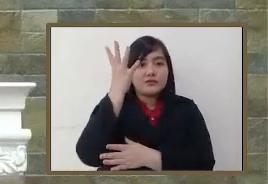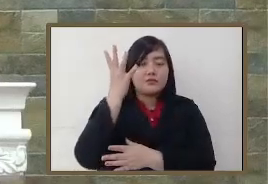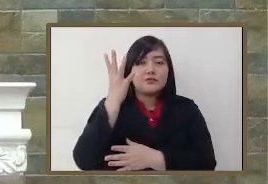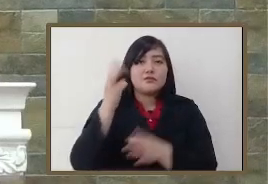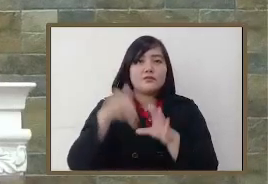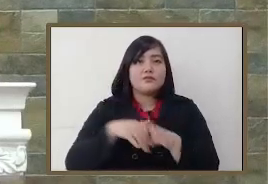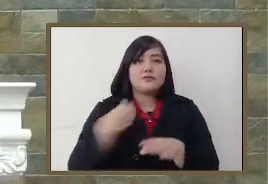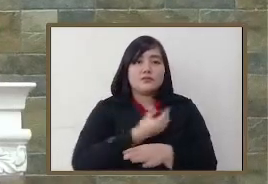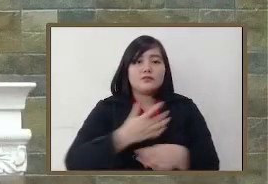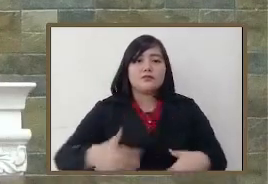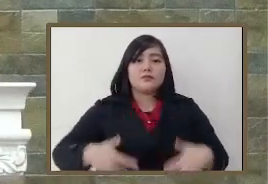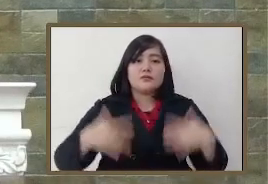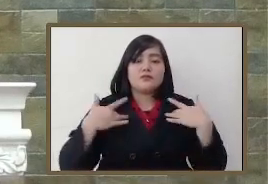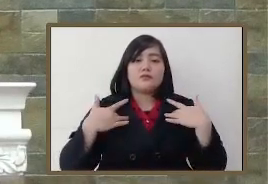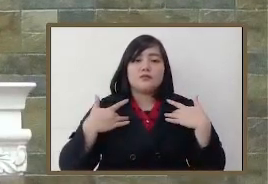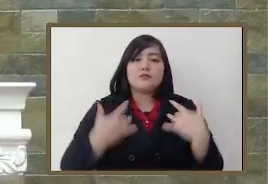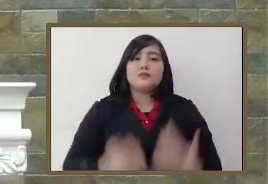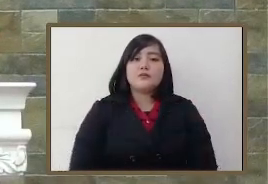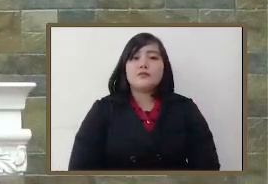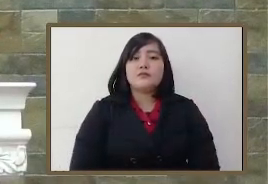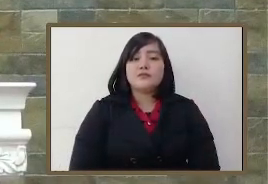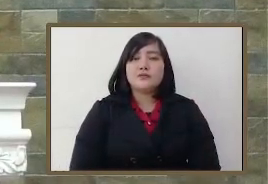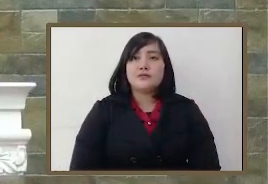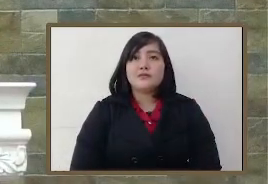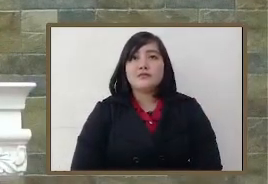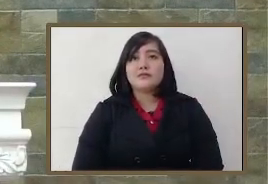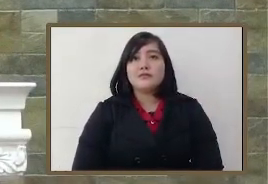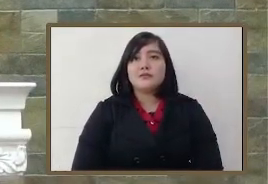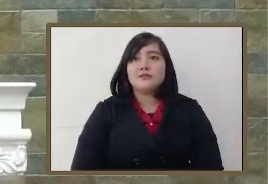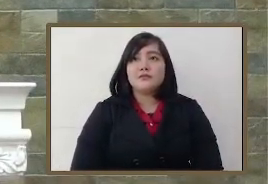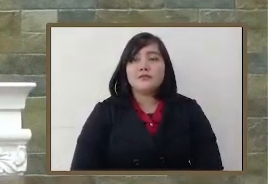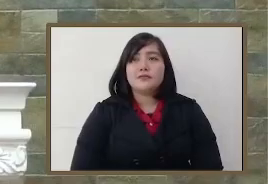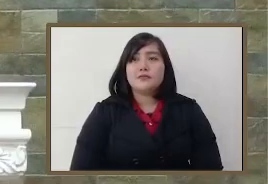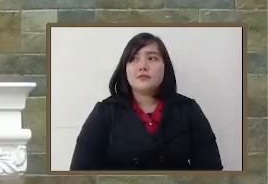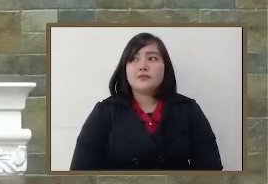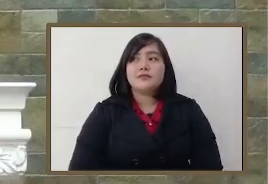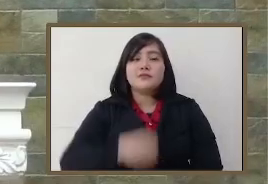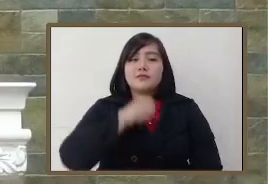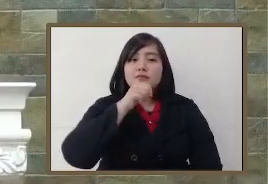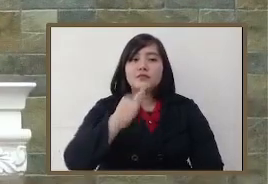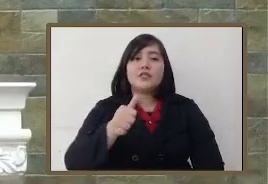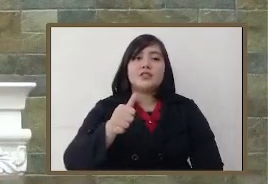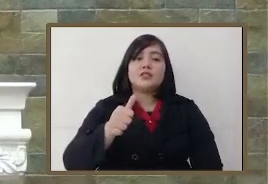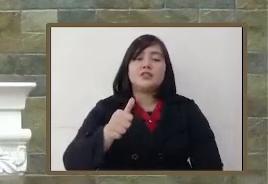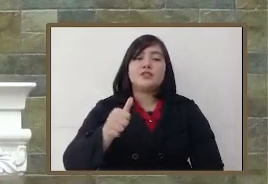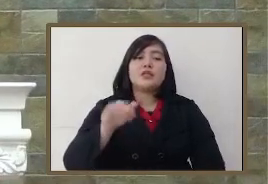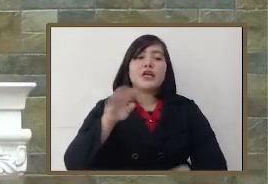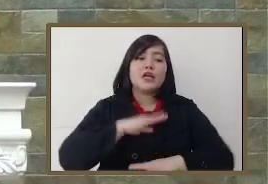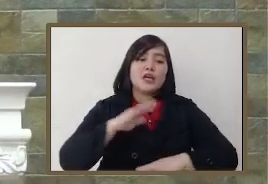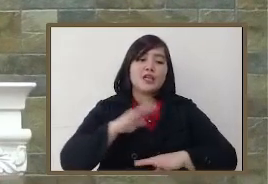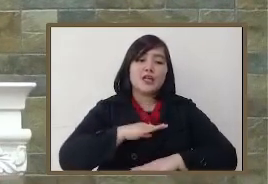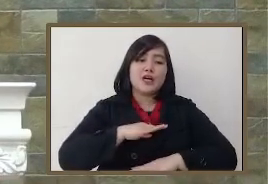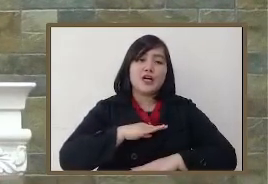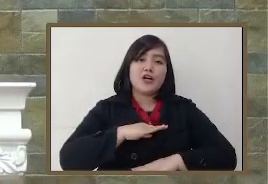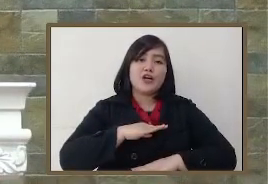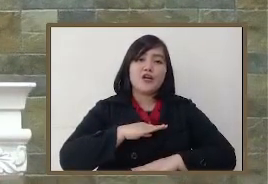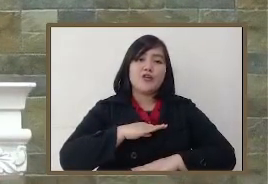sa ating buhay. So it's not enough na magkaroon tayo ng knowledge. Get